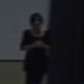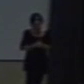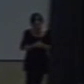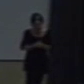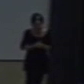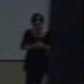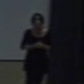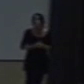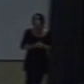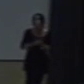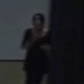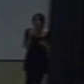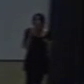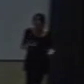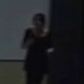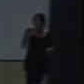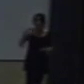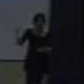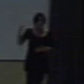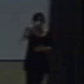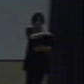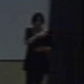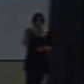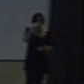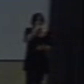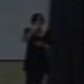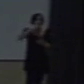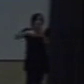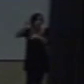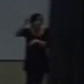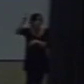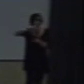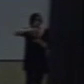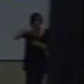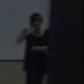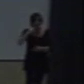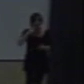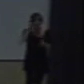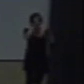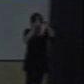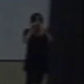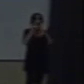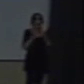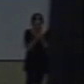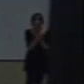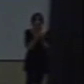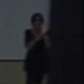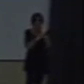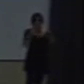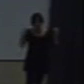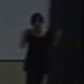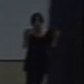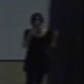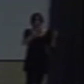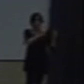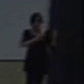mateix estan passant avions per sobre de Trípoli. Bueno, a més, ell posa el Google Maps a sota, se situa, doncs